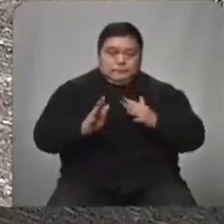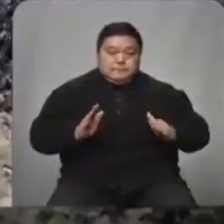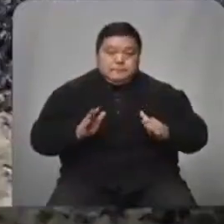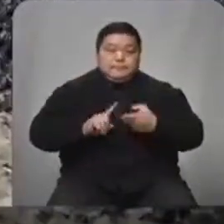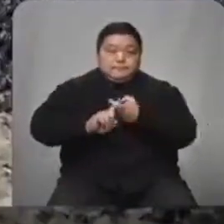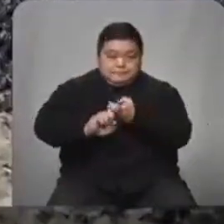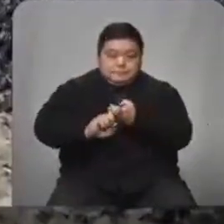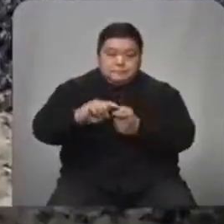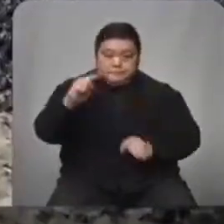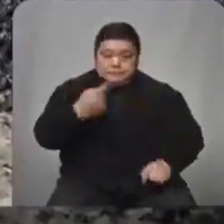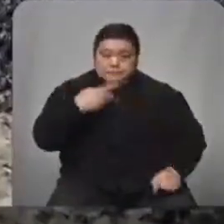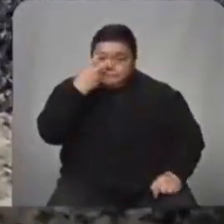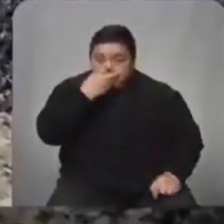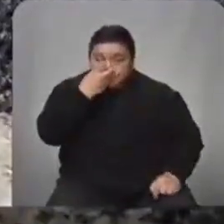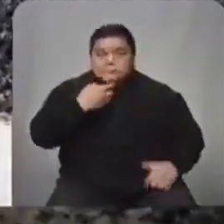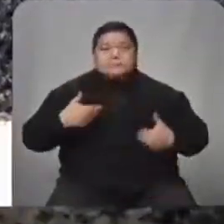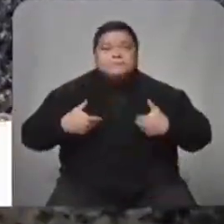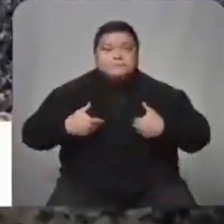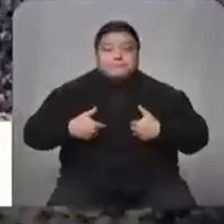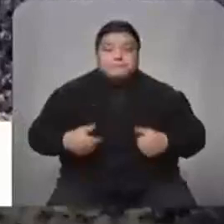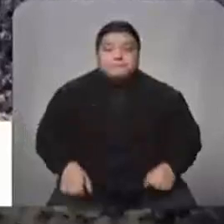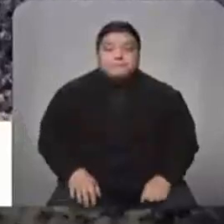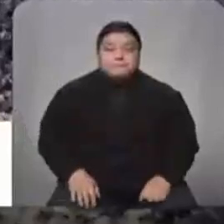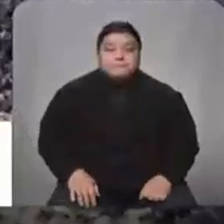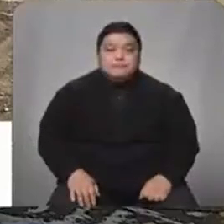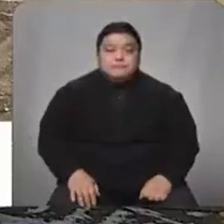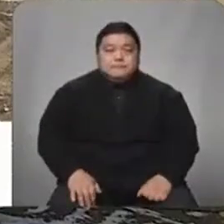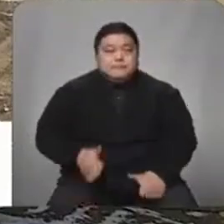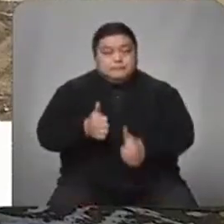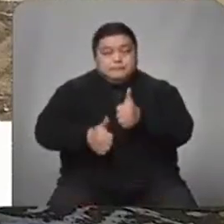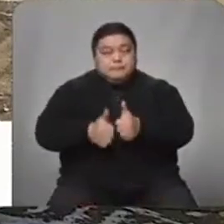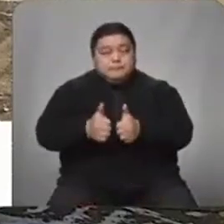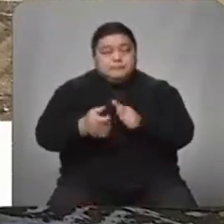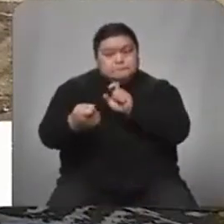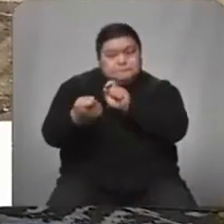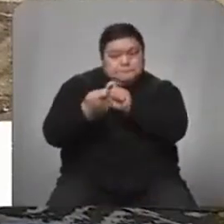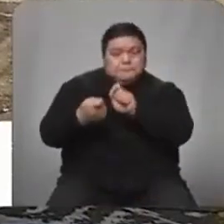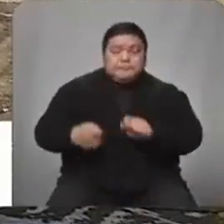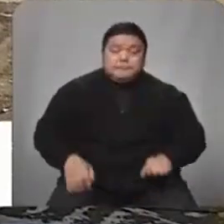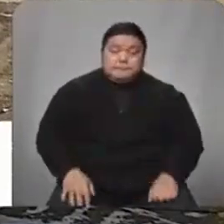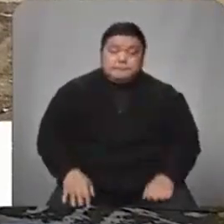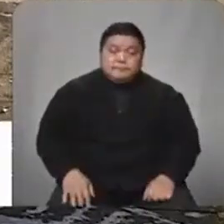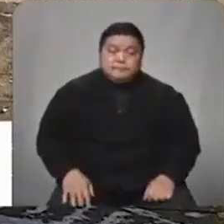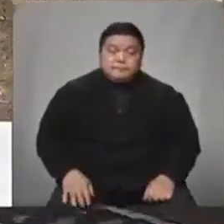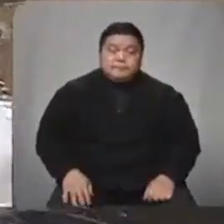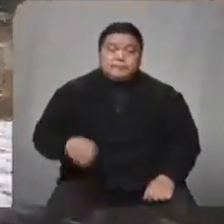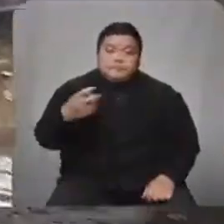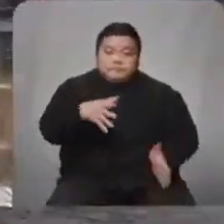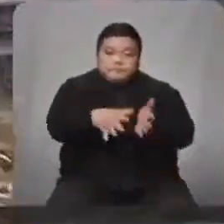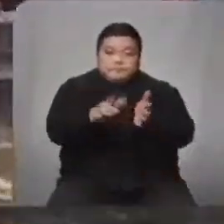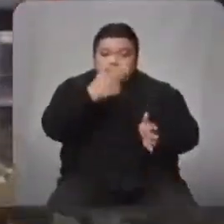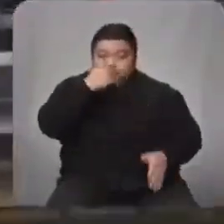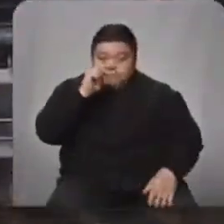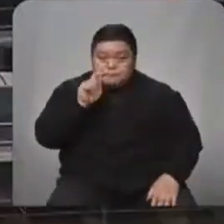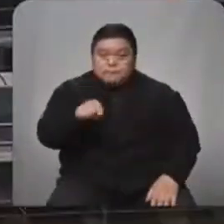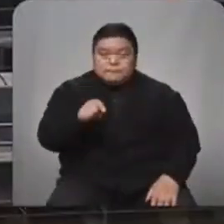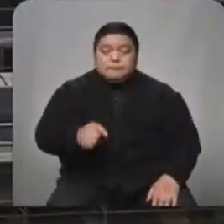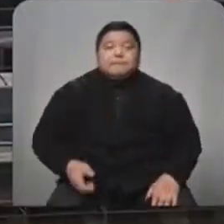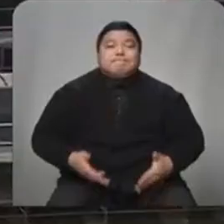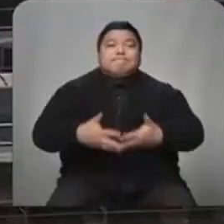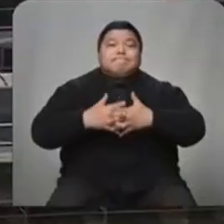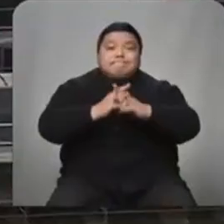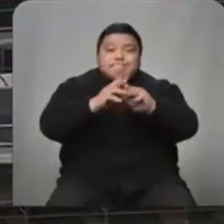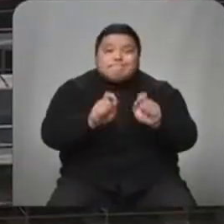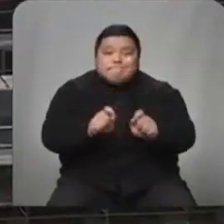실사와 공인 절차도 남았습니다. 경기 개최까지 빠듯한 일정입니다. 자재 부족으로 시설 준공이 연기된 곳도